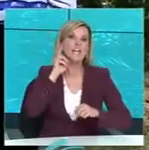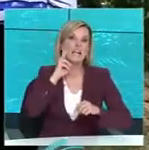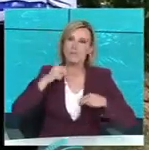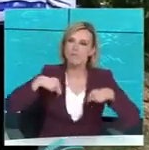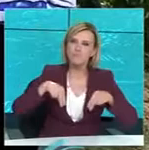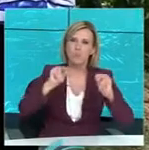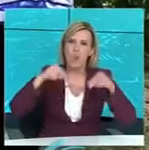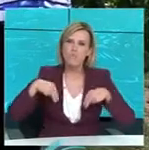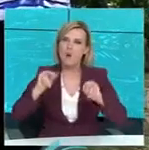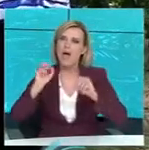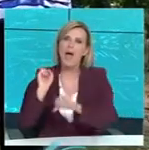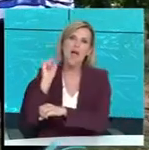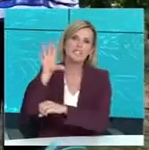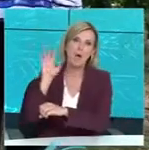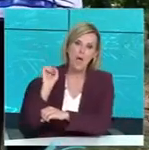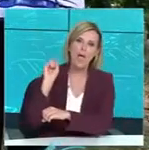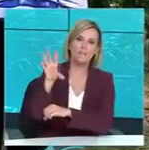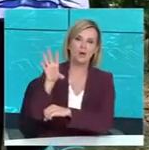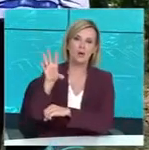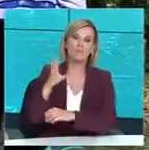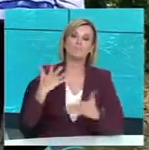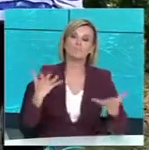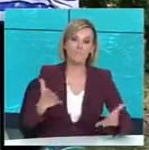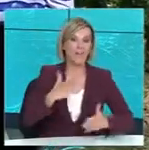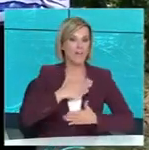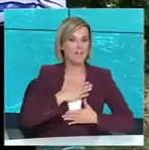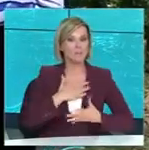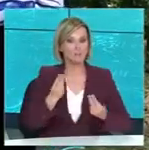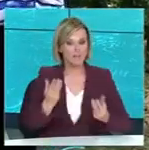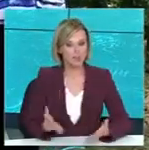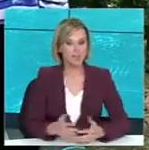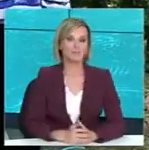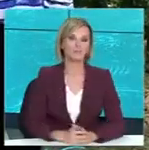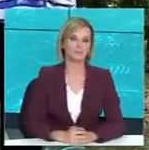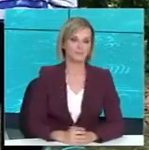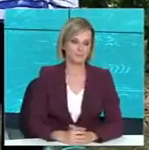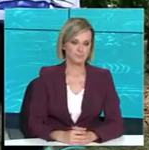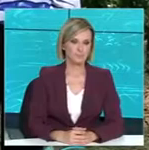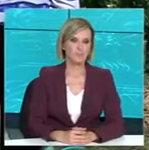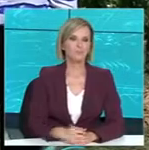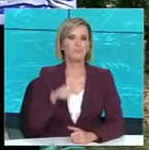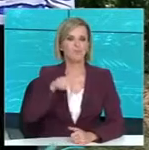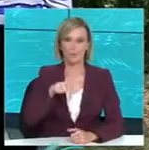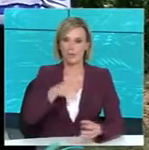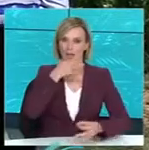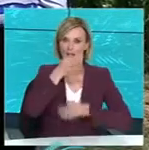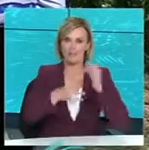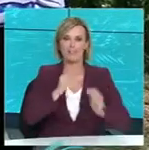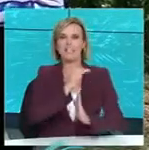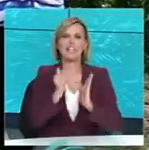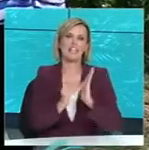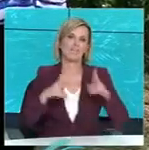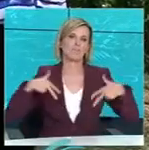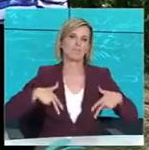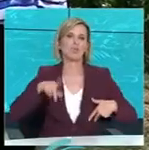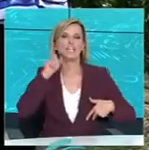εξάγοντας τα κρασιά μας. Σας ευχαριστούμε που μας φιλοξενείτε. Και τώρα δίνω το λόγο στην Υφυπουργό, την κυρία Σοφία Ζαχαράκη, για να